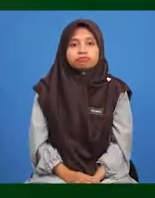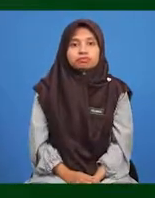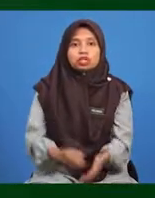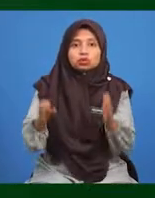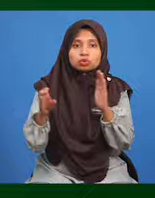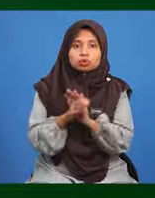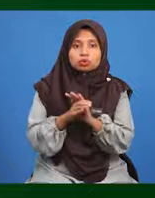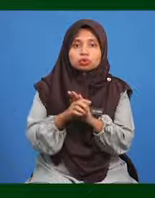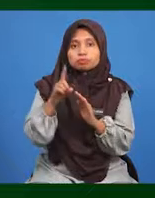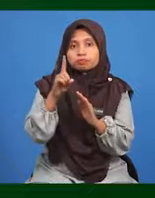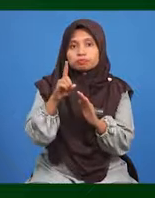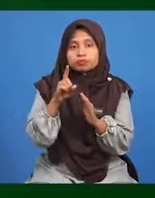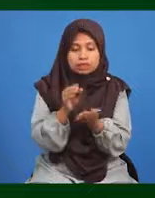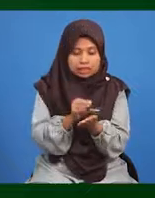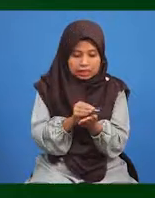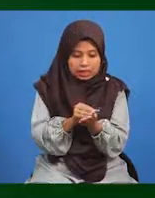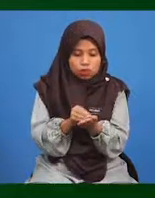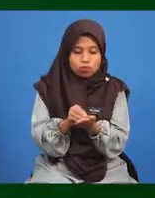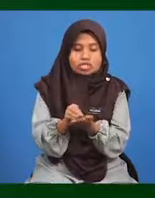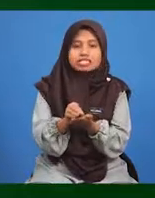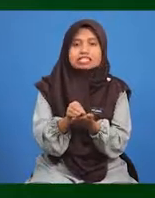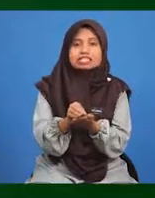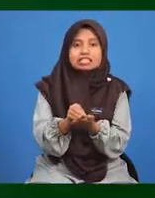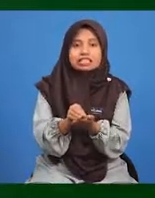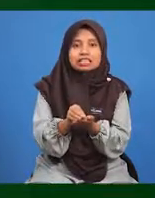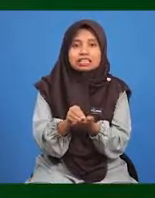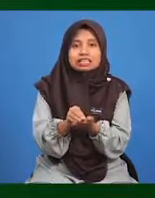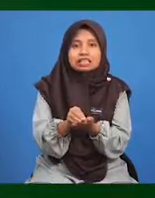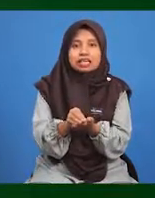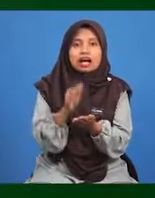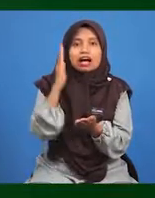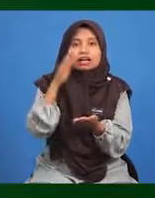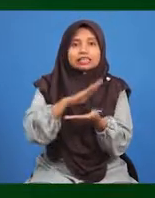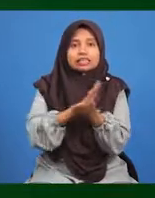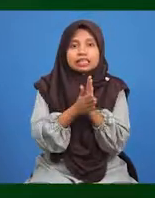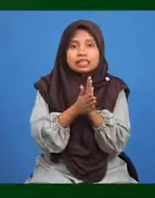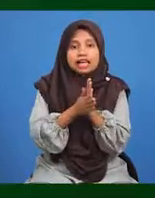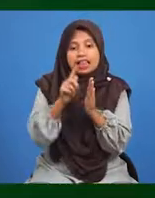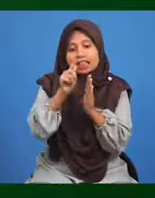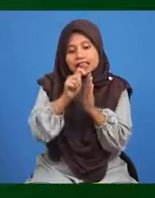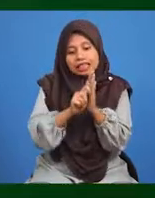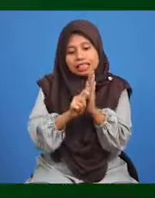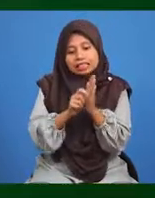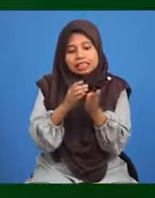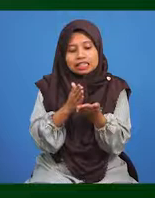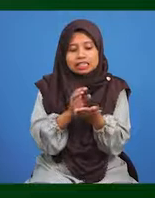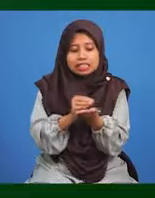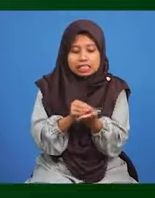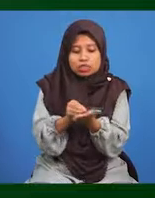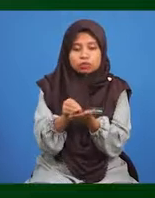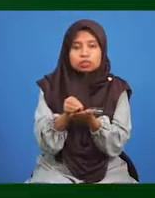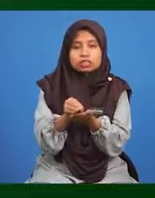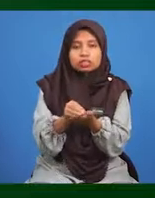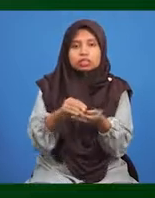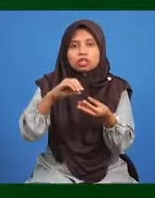Contoh pertama, tikus. Perkataan tikus akan menjadi tetikus. Contoh